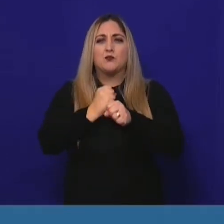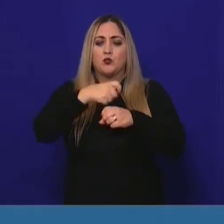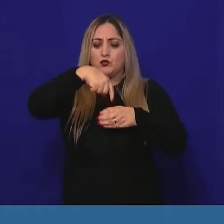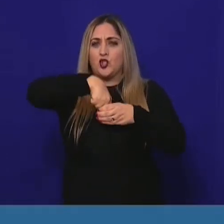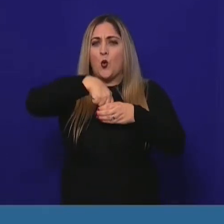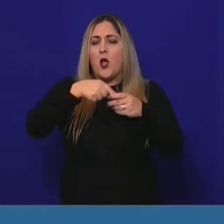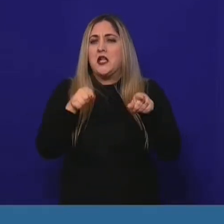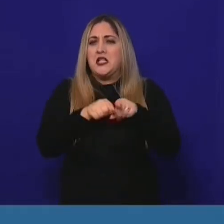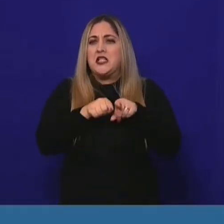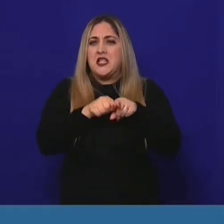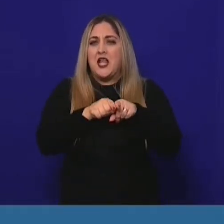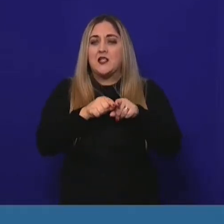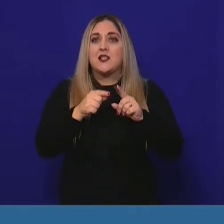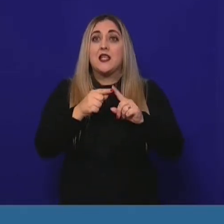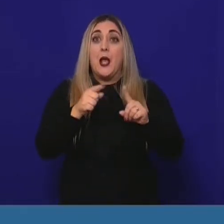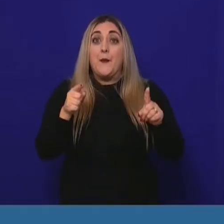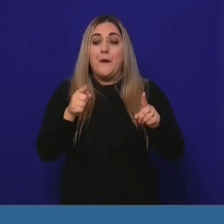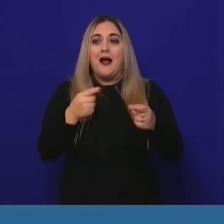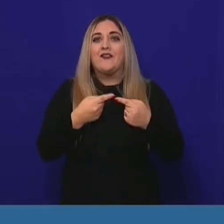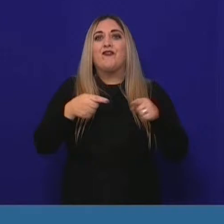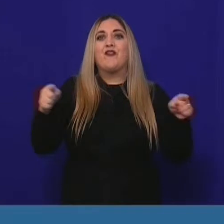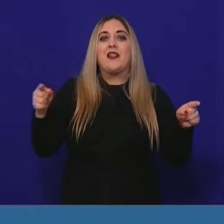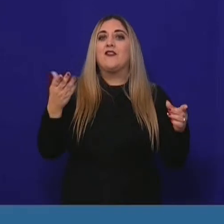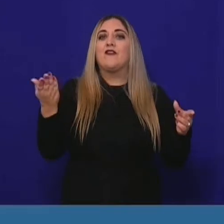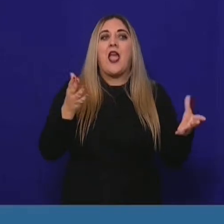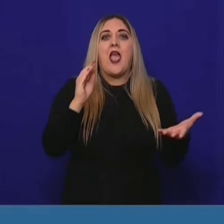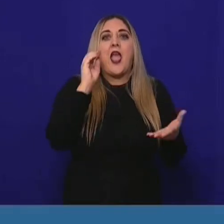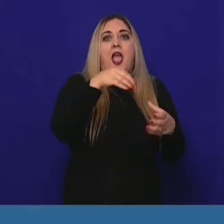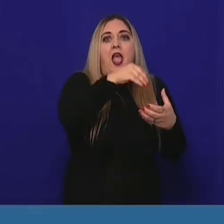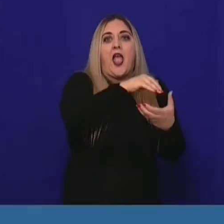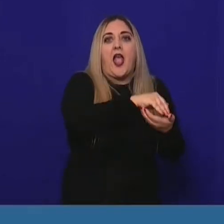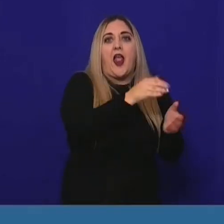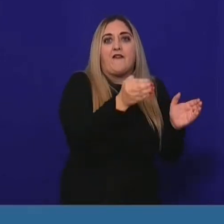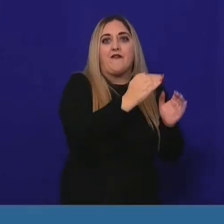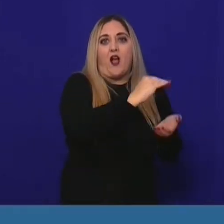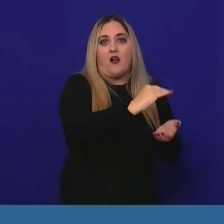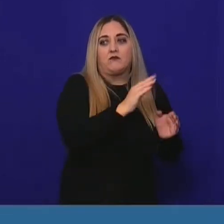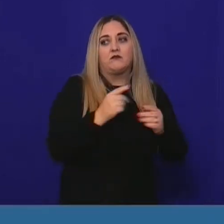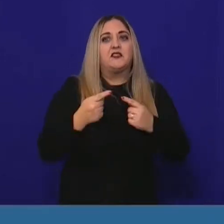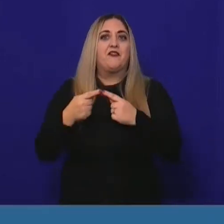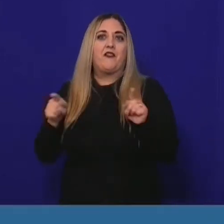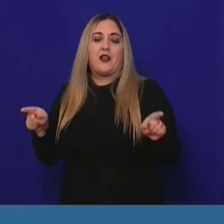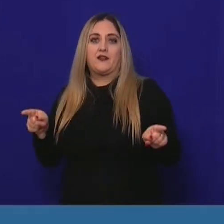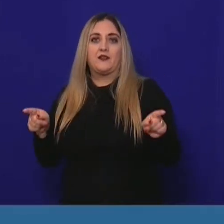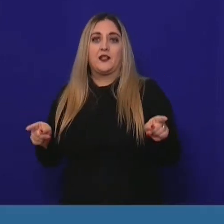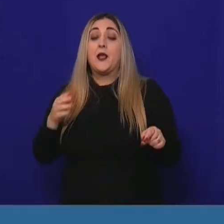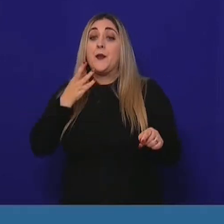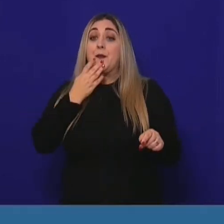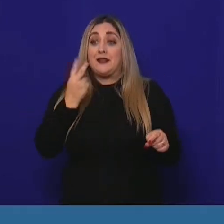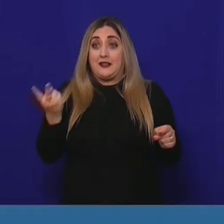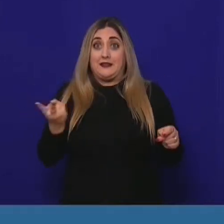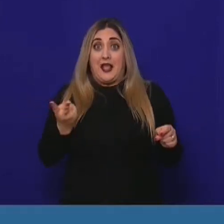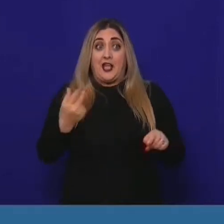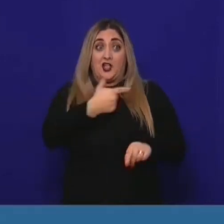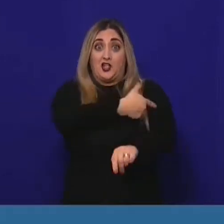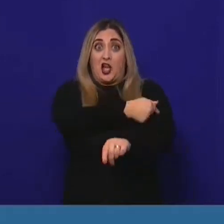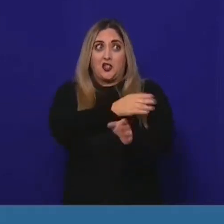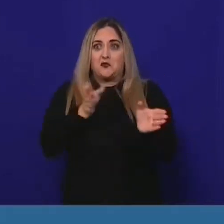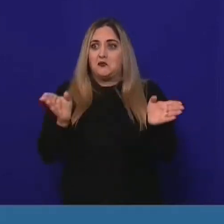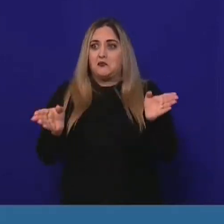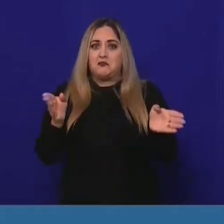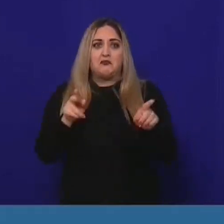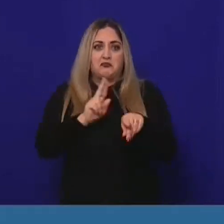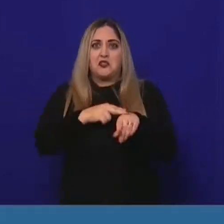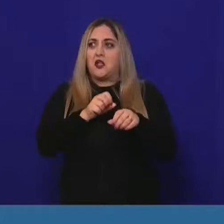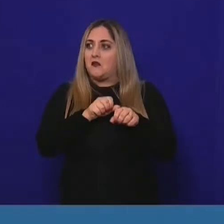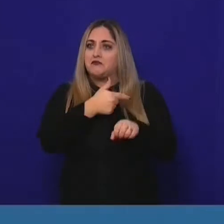hija l-mod ta' kif din tiġi storjata. U allura aħna la darba mbagħad eventwalment ikollna it-tnejn f'daqqa hemmhekk kun tista'